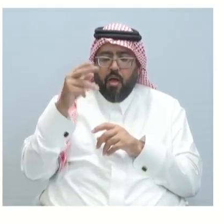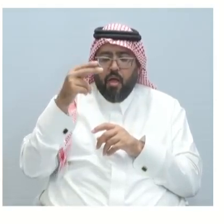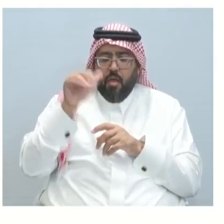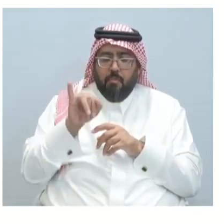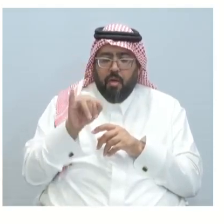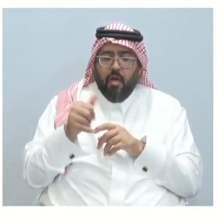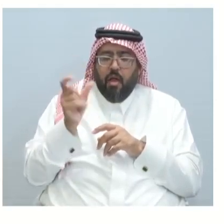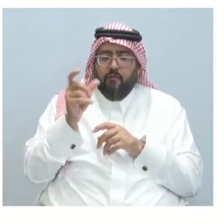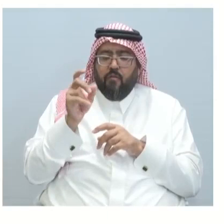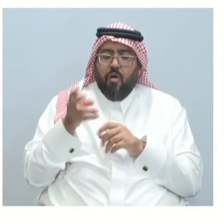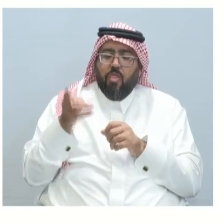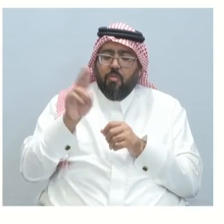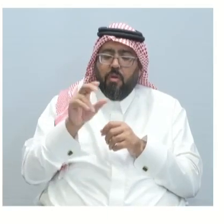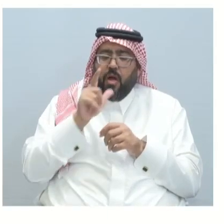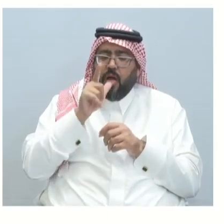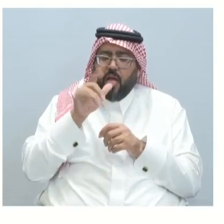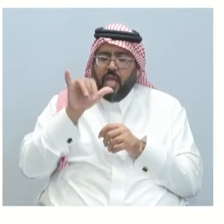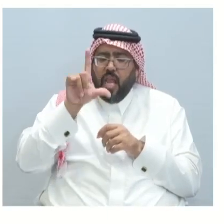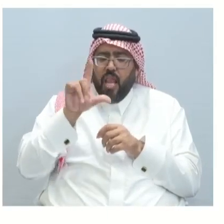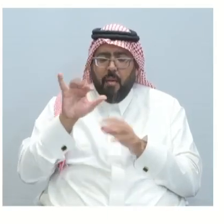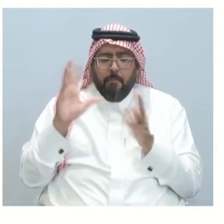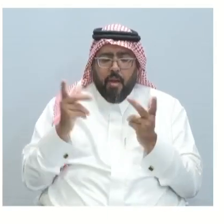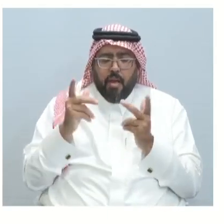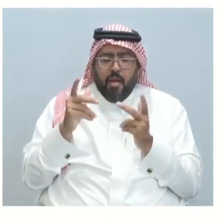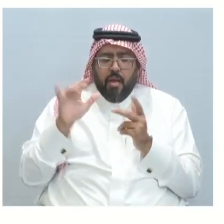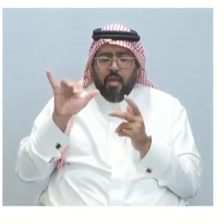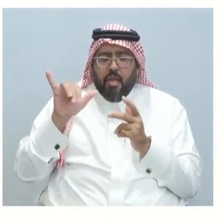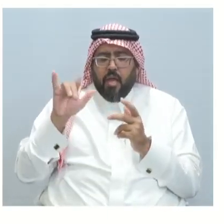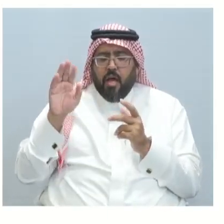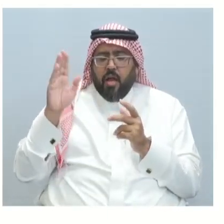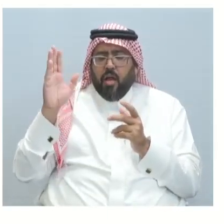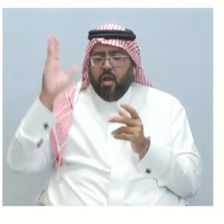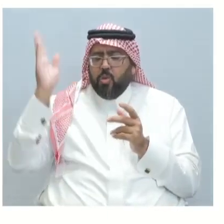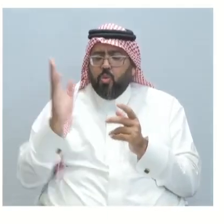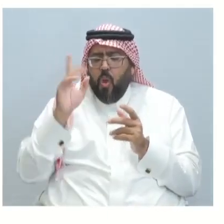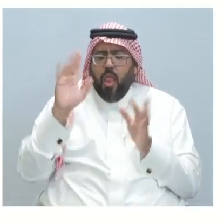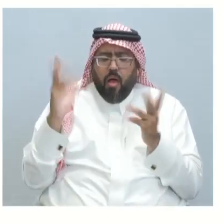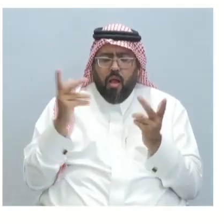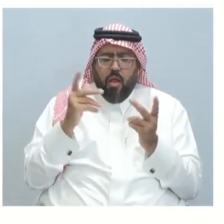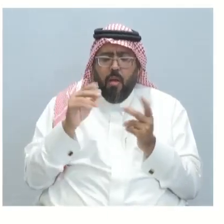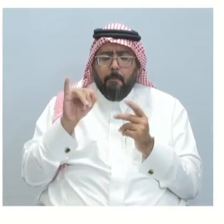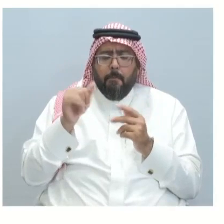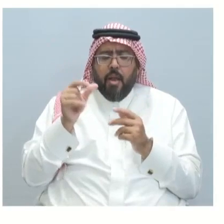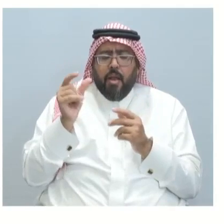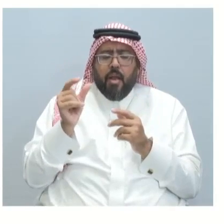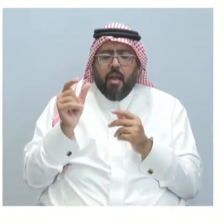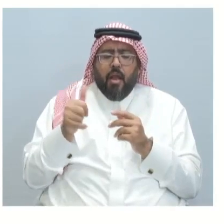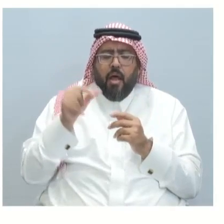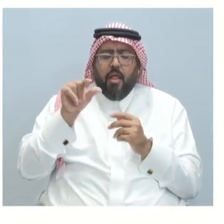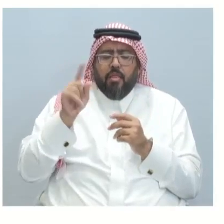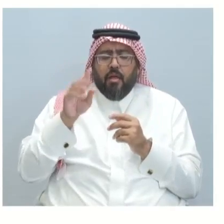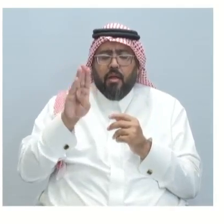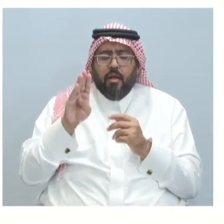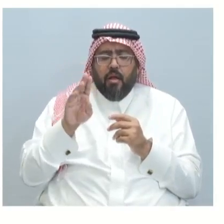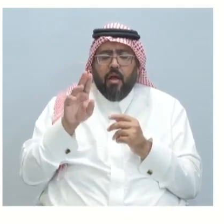قيل من يا رسول الله قال من ادرك والديه عند الكبر احدهما او كليهما ثم